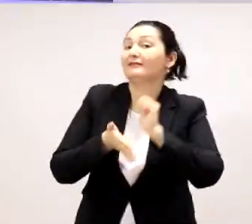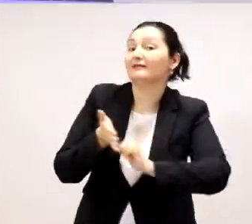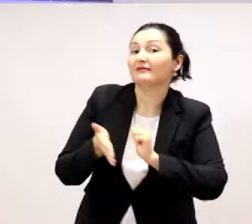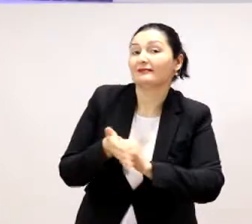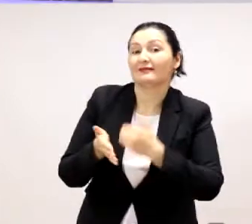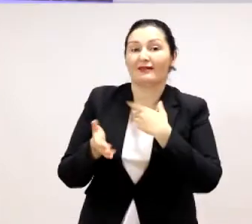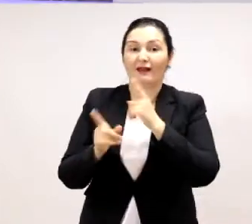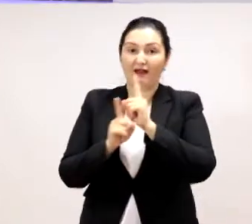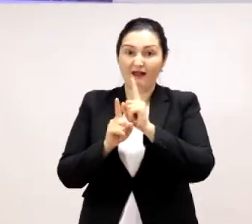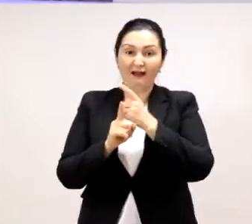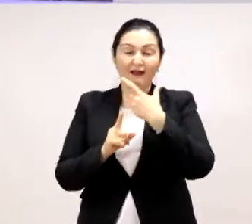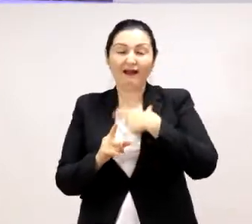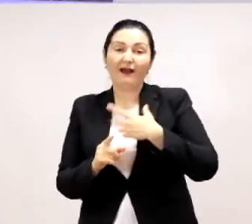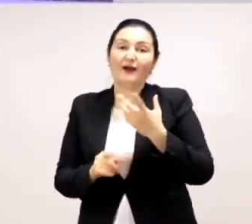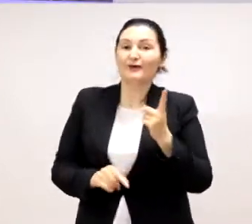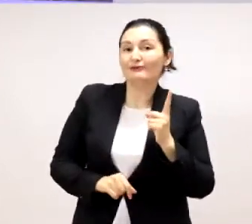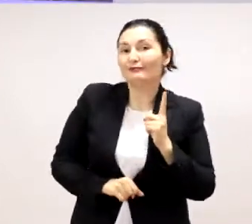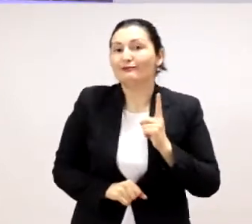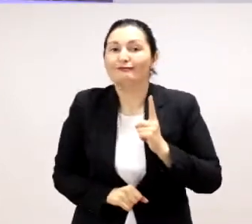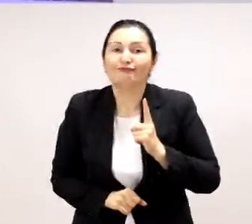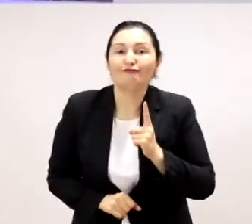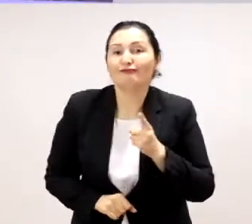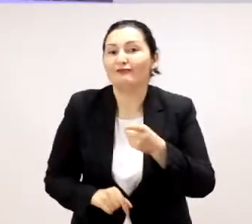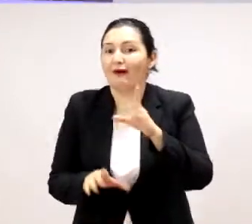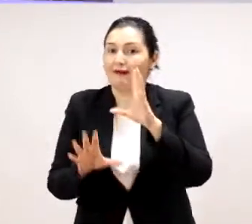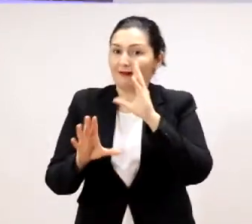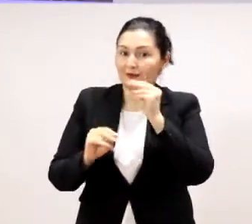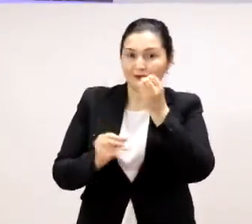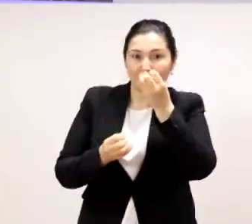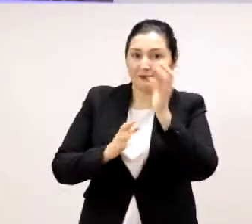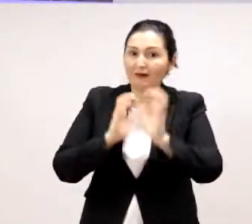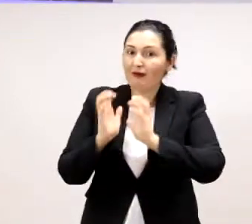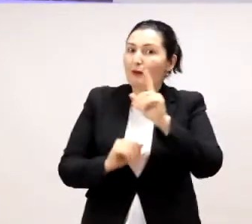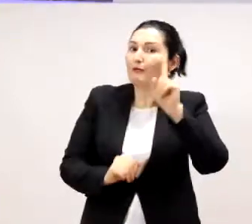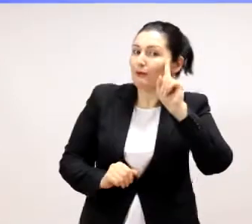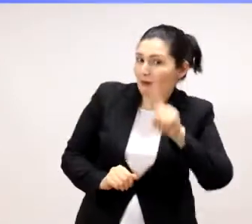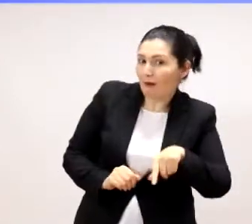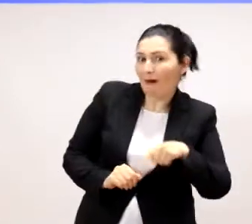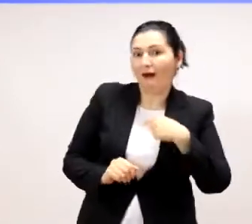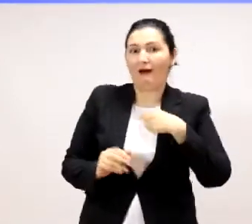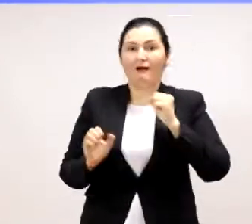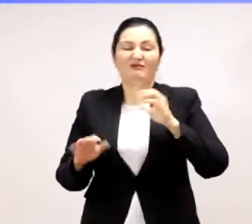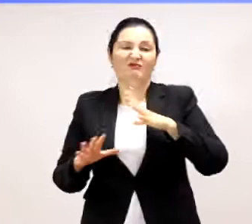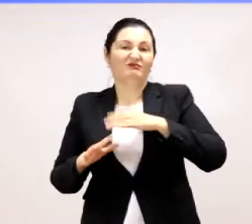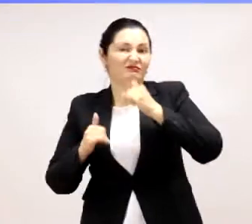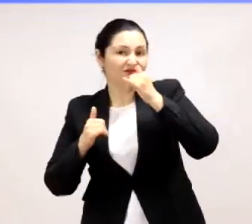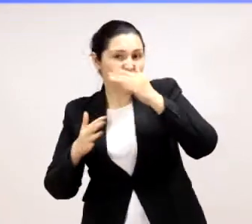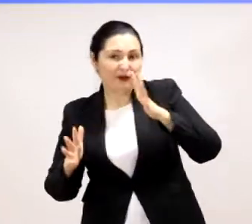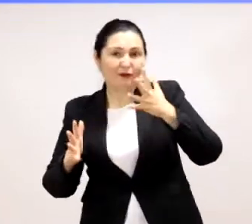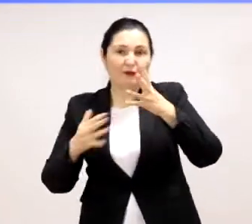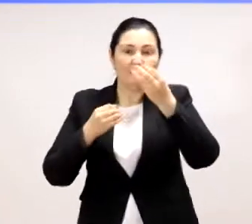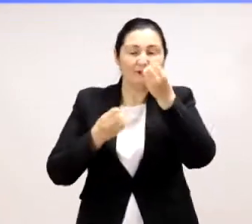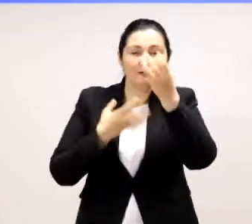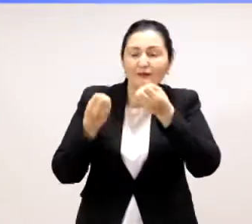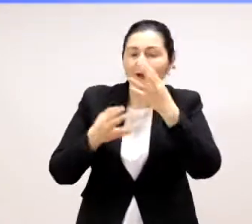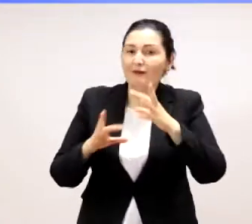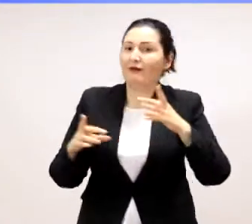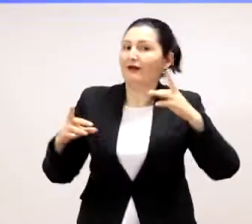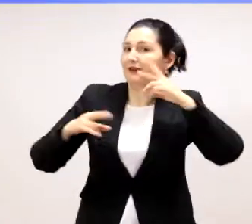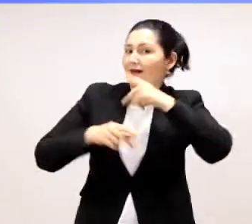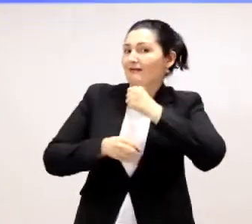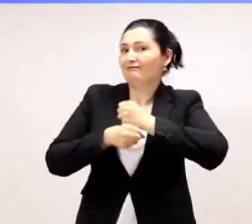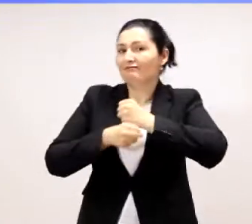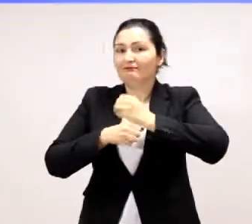من نگرانم که شاید از عوده گل پروری نبرایم و گلهای شنانده ام نبود